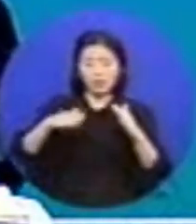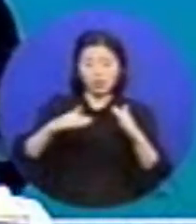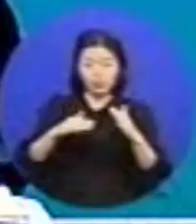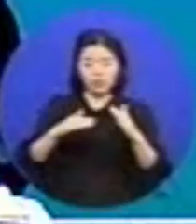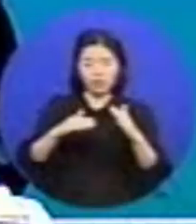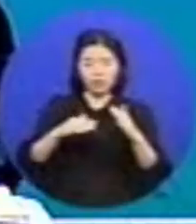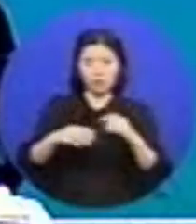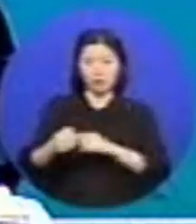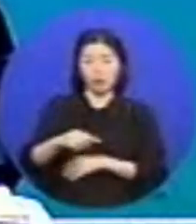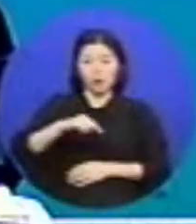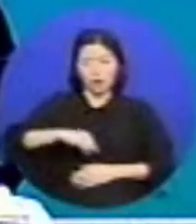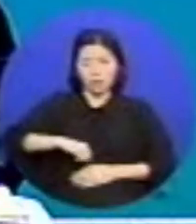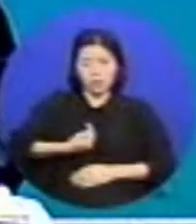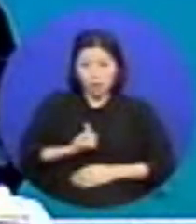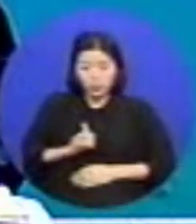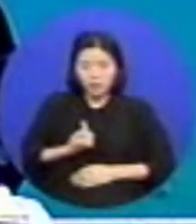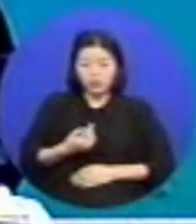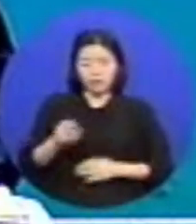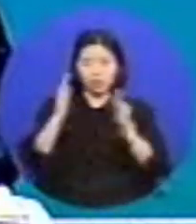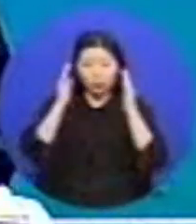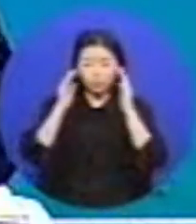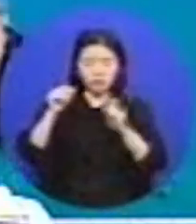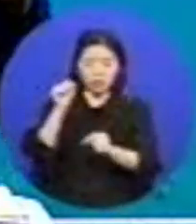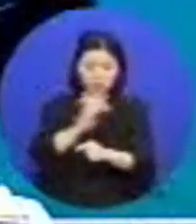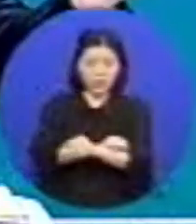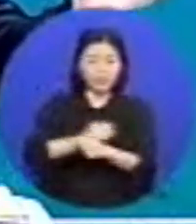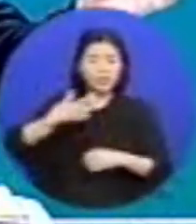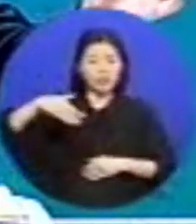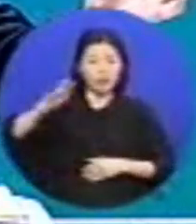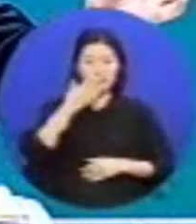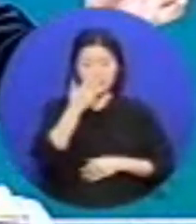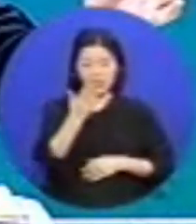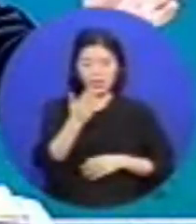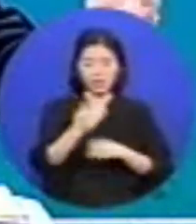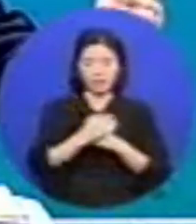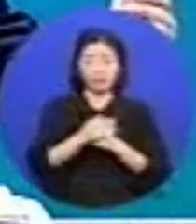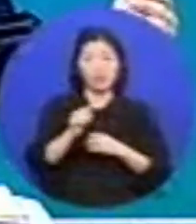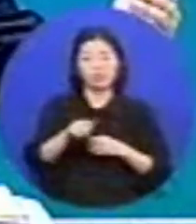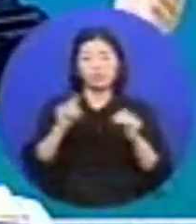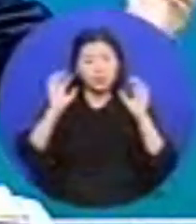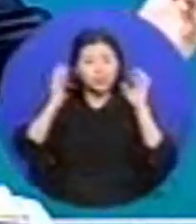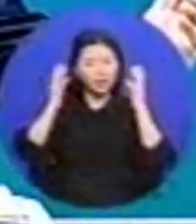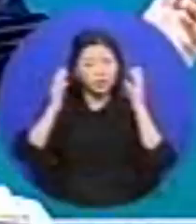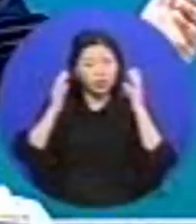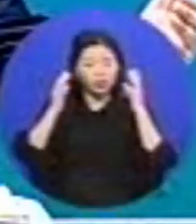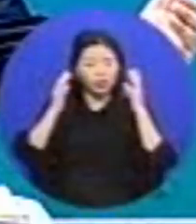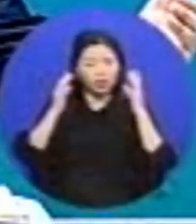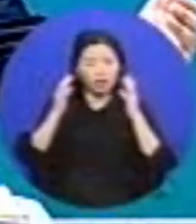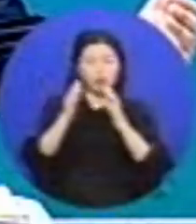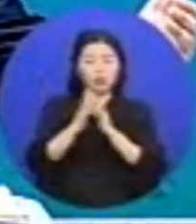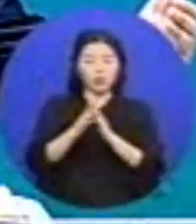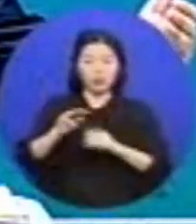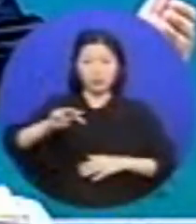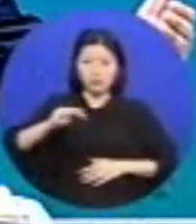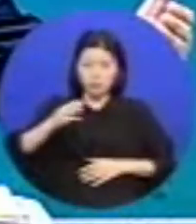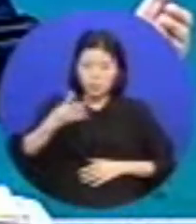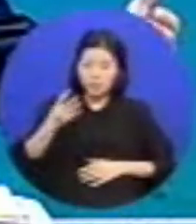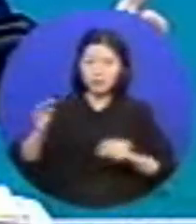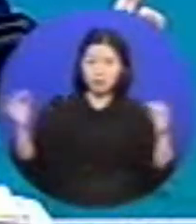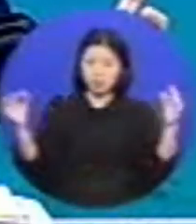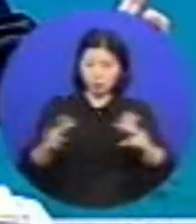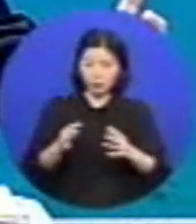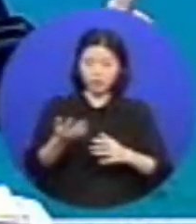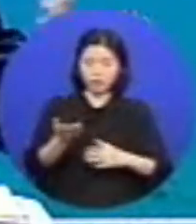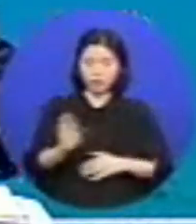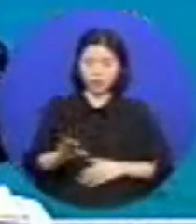본인도 능력이 있어야 가는 거고 그런 아이들이 한 300여 명 모였는데